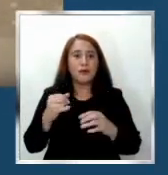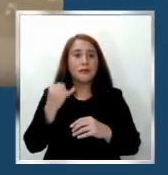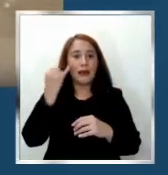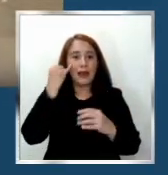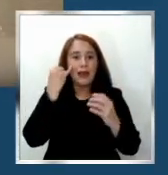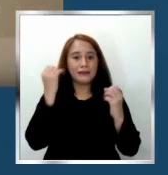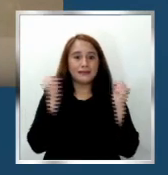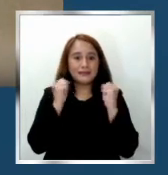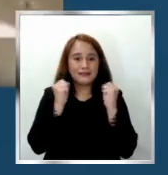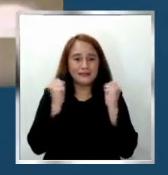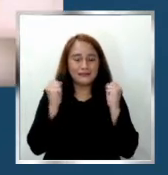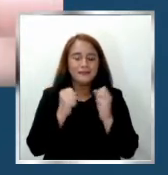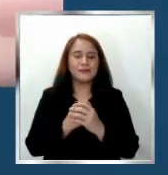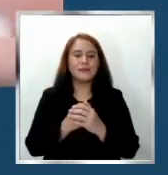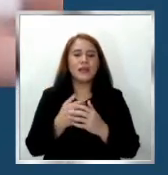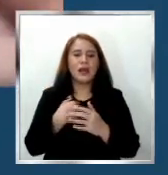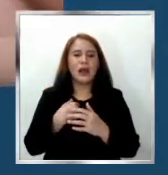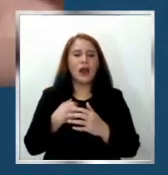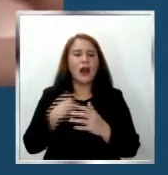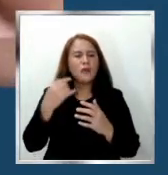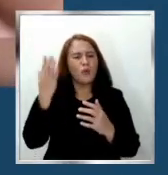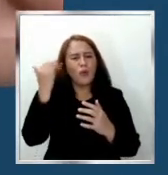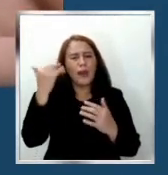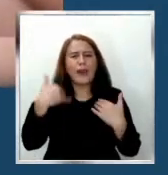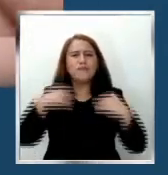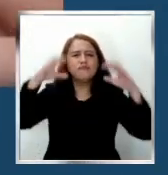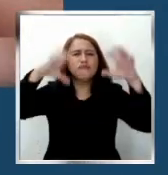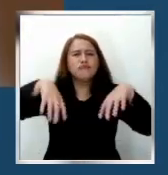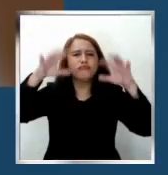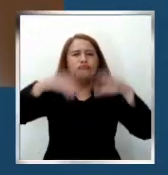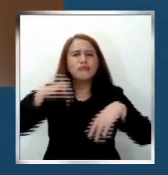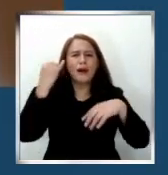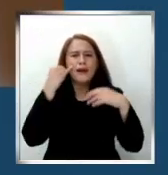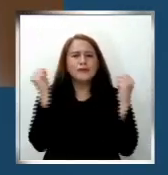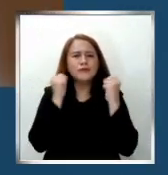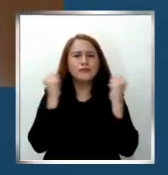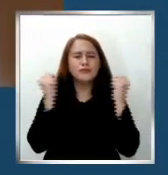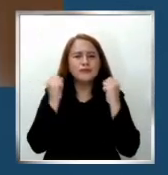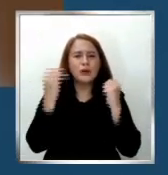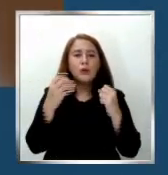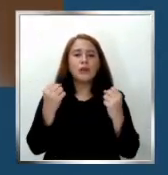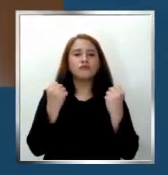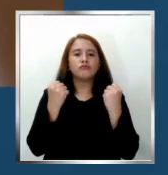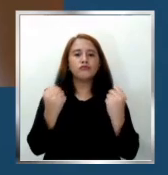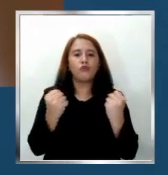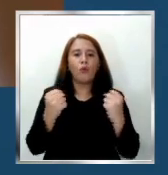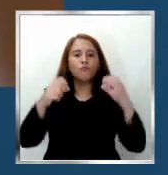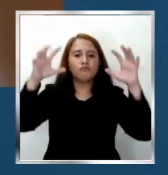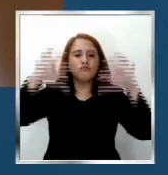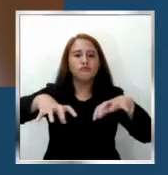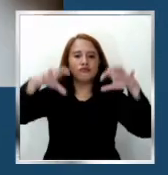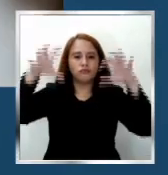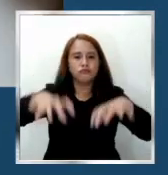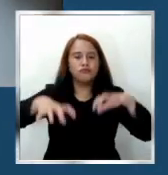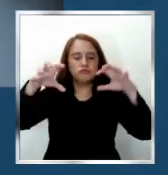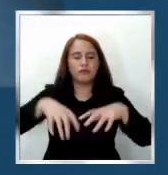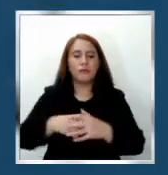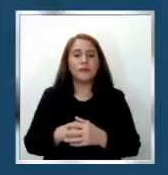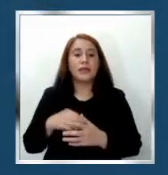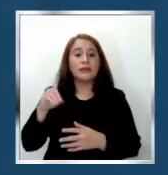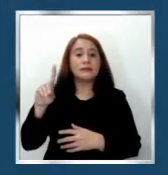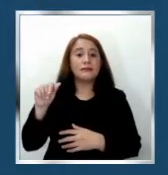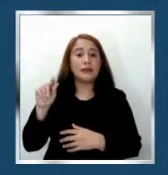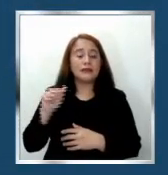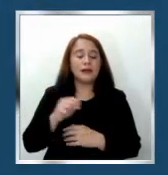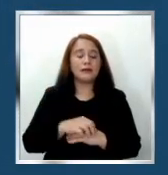po ng hailstorm, mga pag-ulan ng yelo mga kapuso kapag may intense o malakas na thunderstorm. Sa datos naman ng Metro Weather